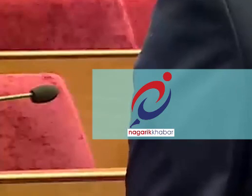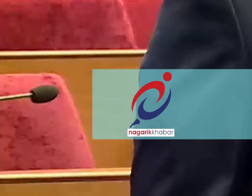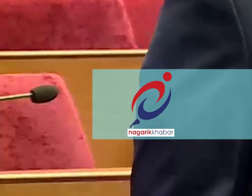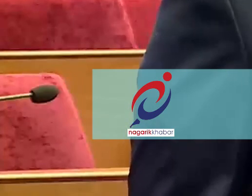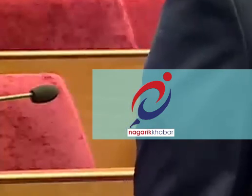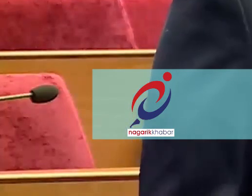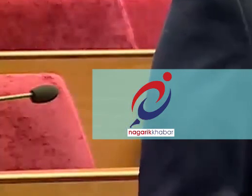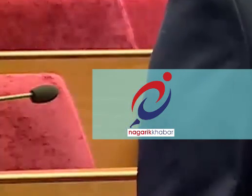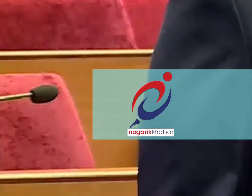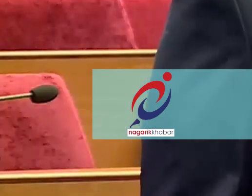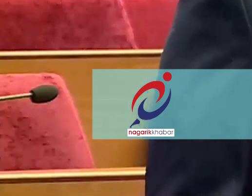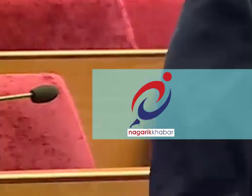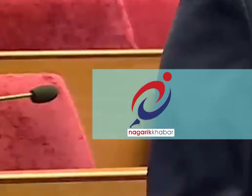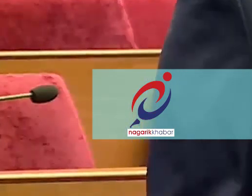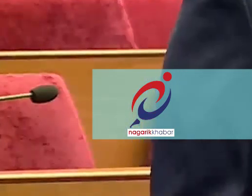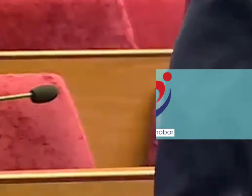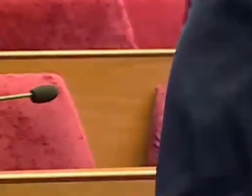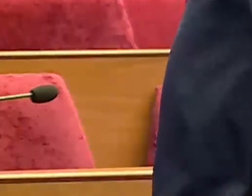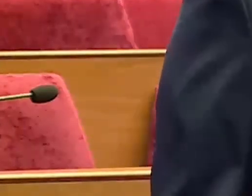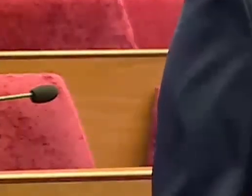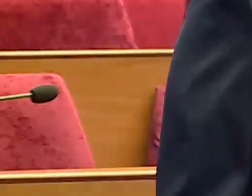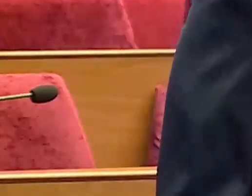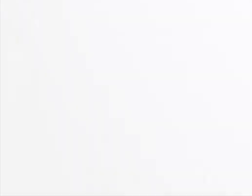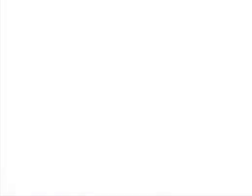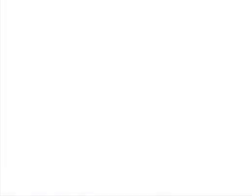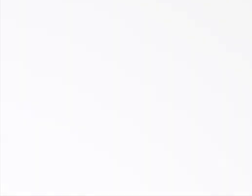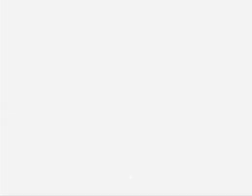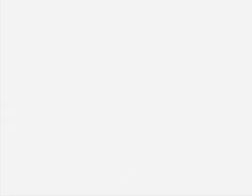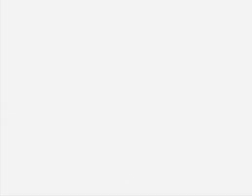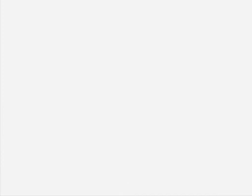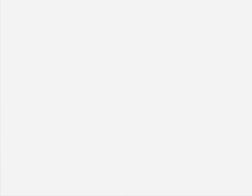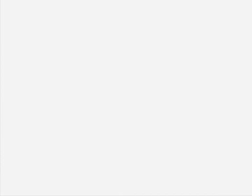आधारमा मात्रै नेपालले आफ्नो विभागको दावी गरेको जिकिर।